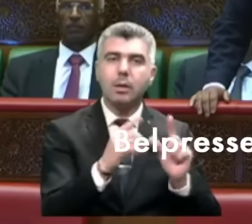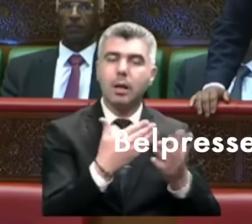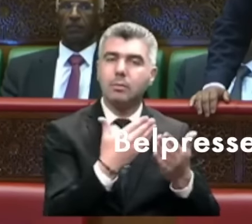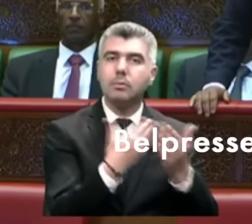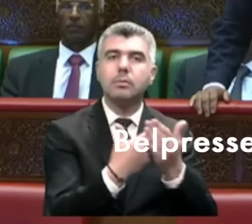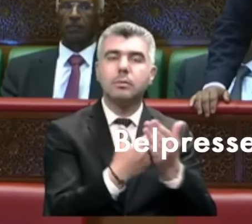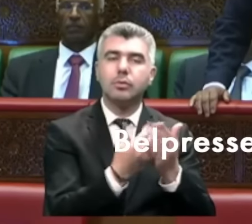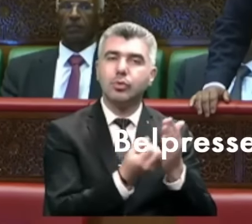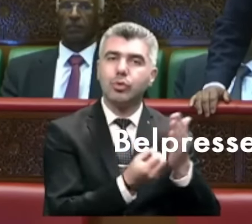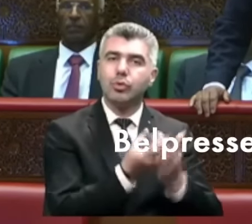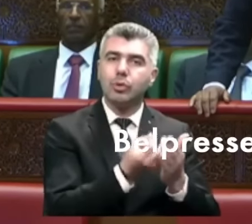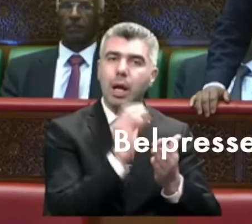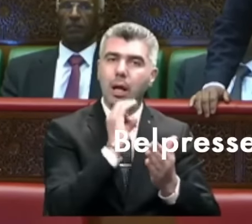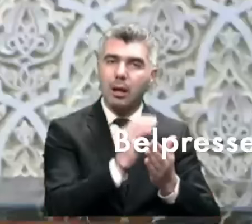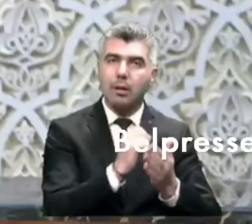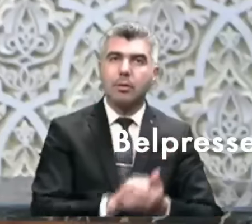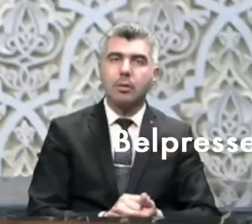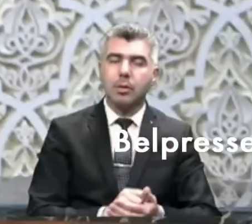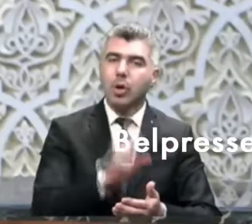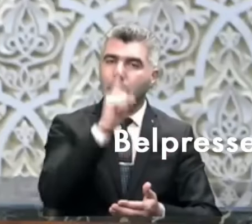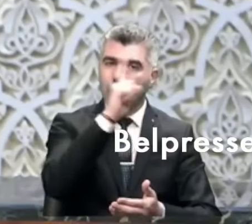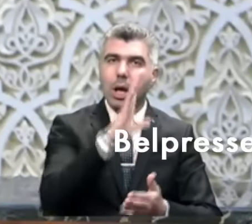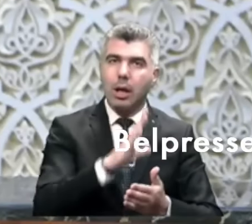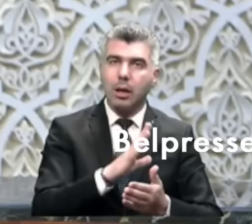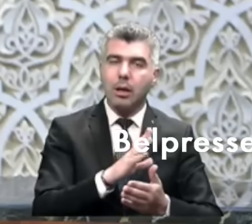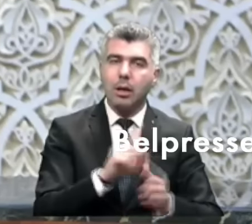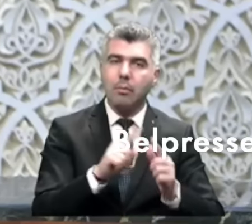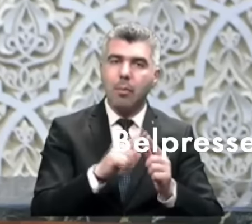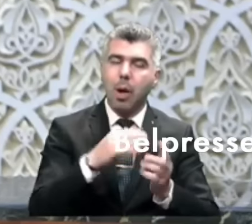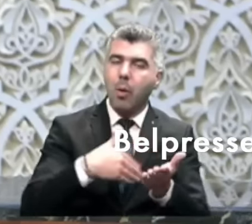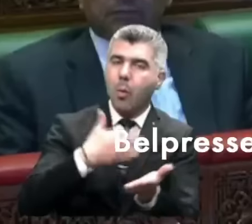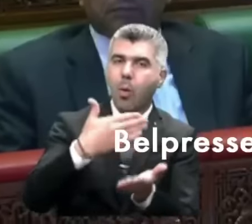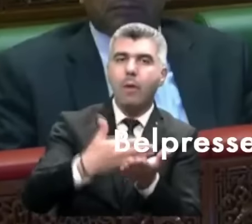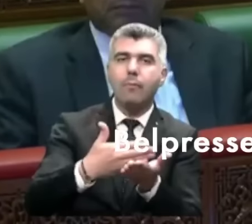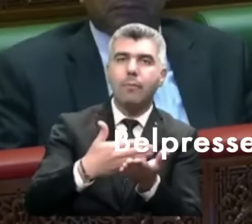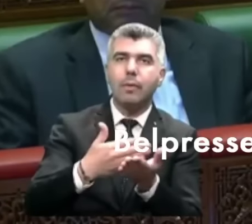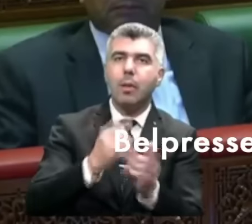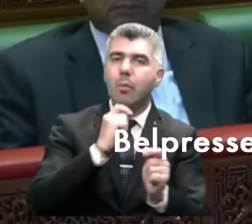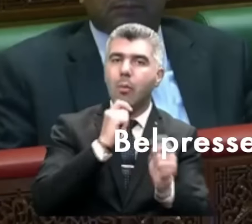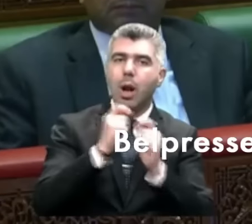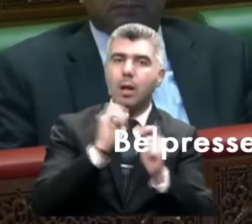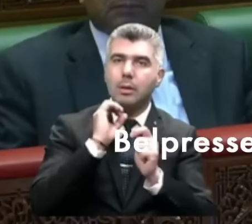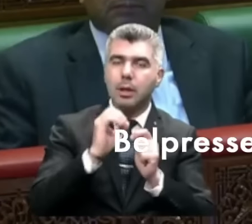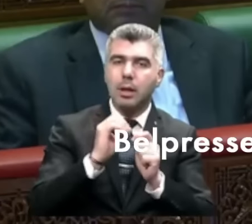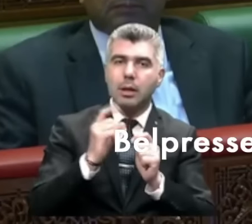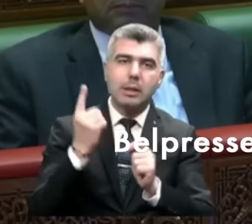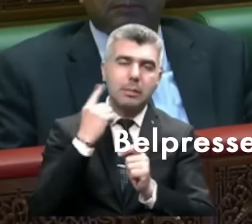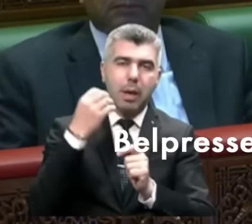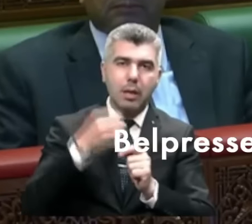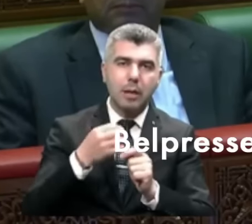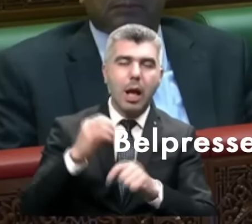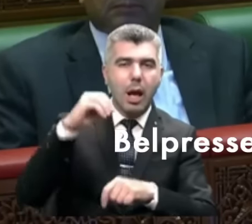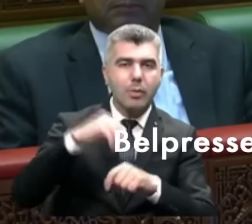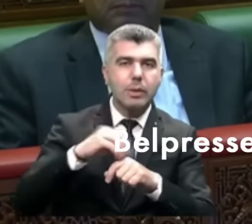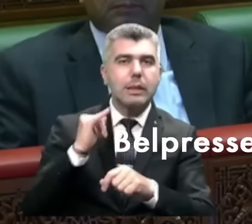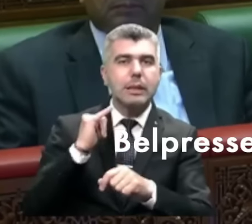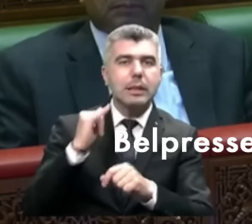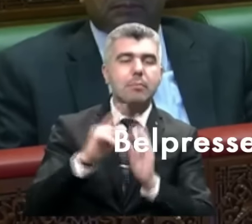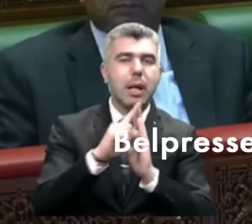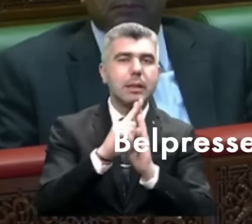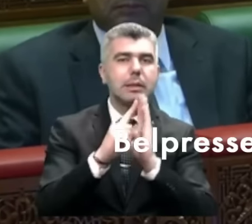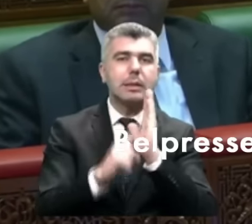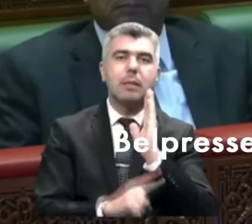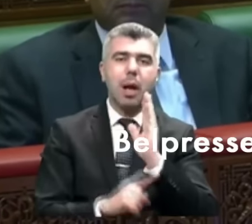تفضلتم بها واتمنى ان تضع حدا لهذا النقاش العقيم الذي نسمعه ويتكرر كل اسبوع